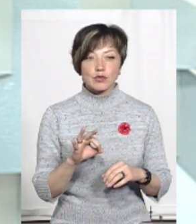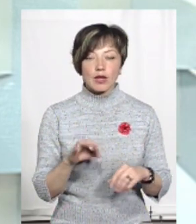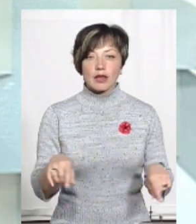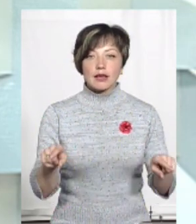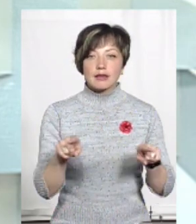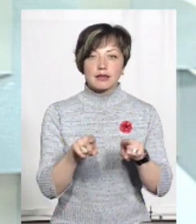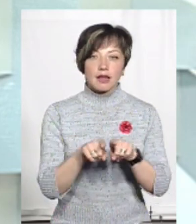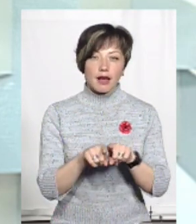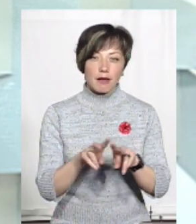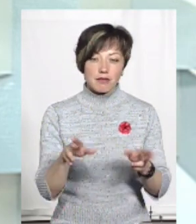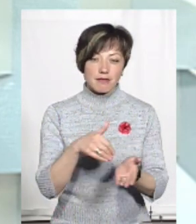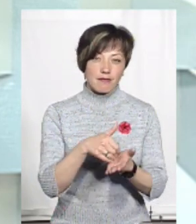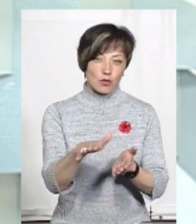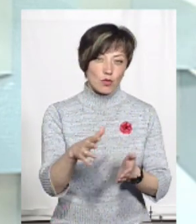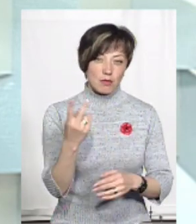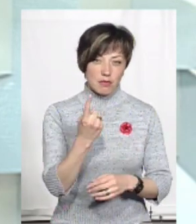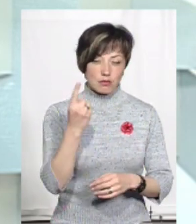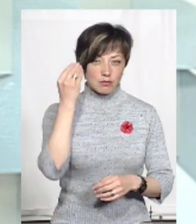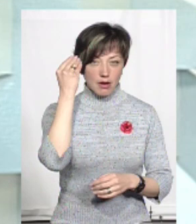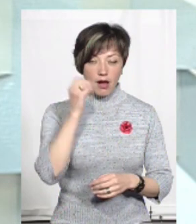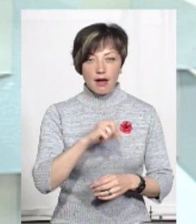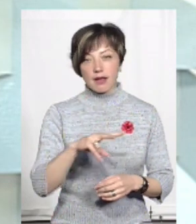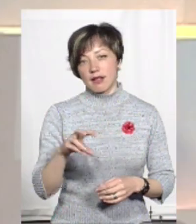відторгнення на перший погляд. Так?